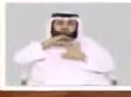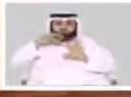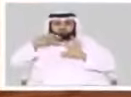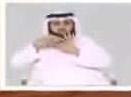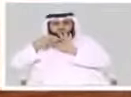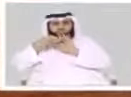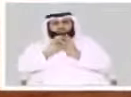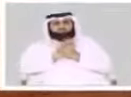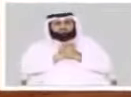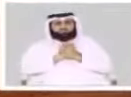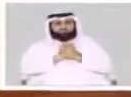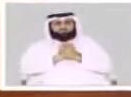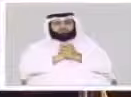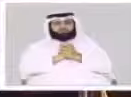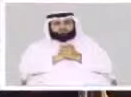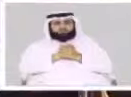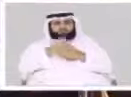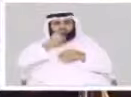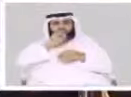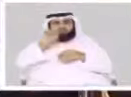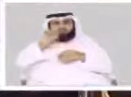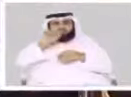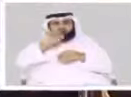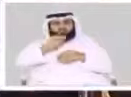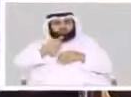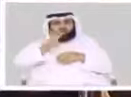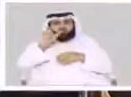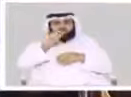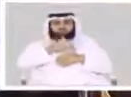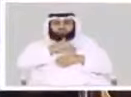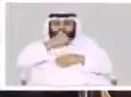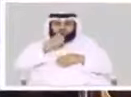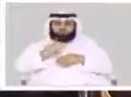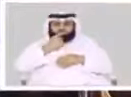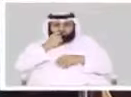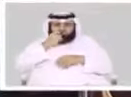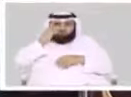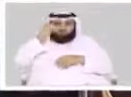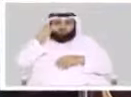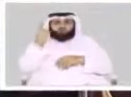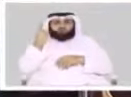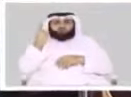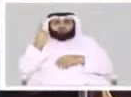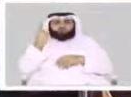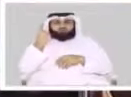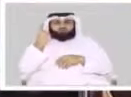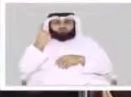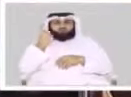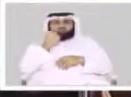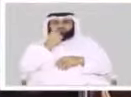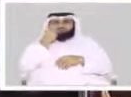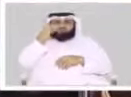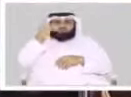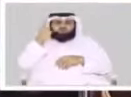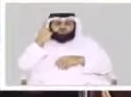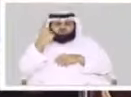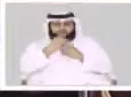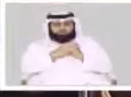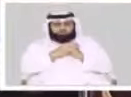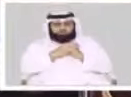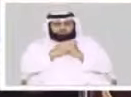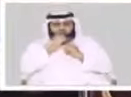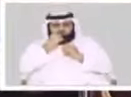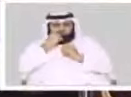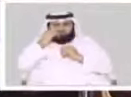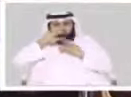العبد، هذا الإيمان الذي يتضمن الاعتراف لله عز وجل بالوحدانية سبحانه وتعالى، بالربوبية، نعم،